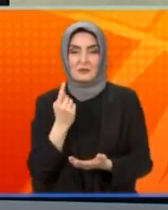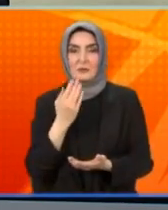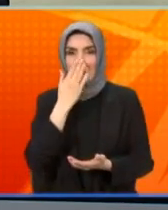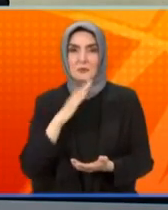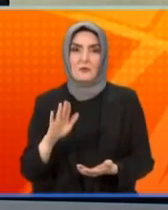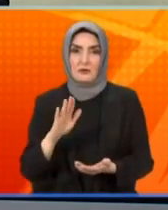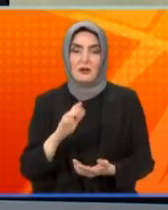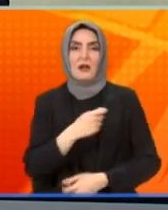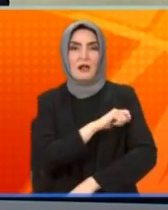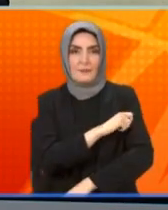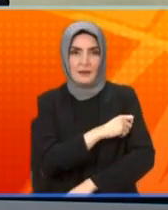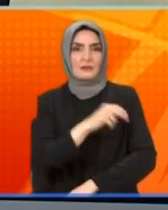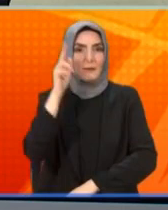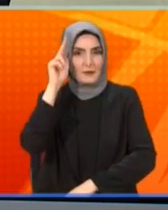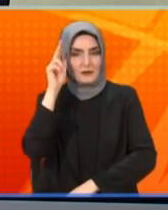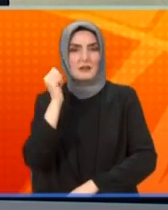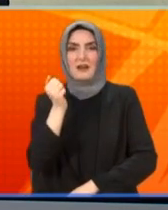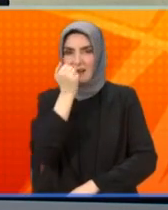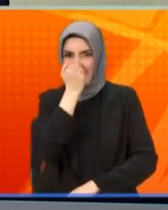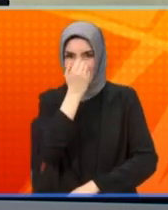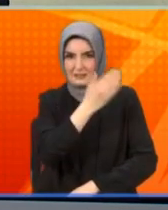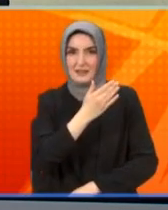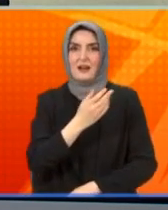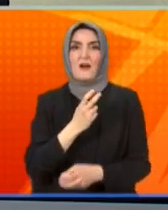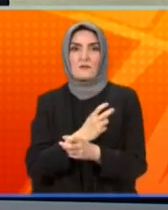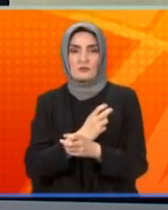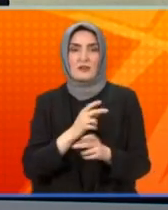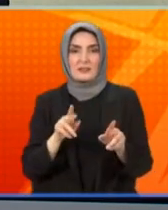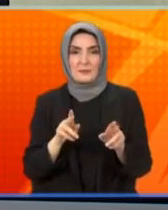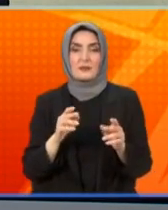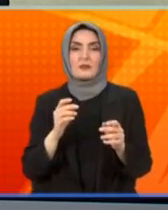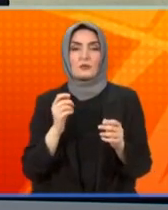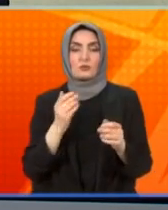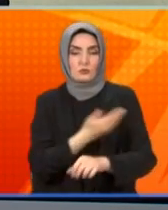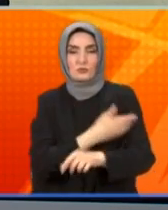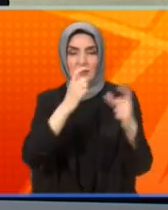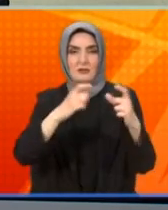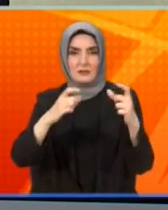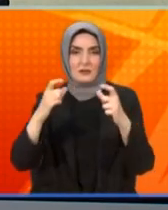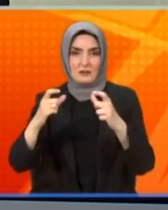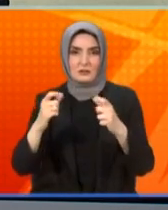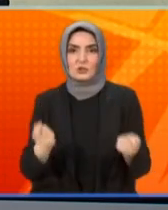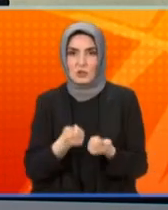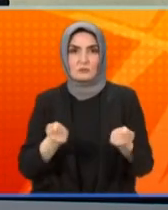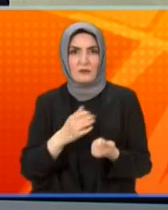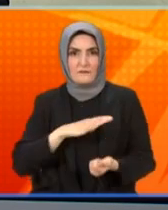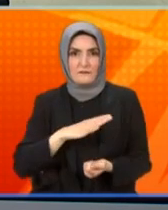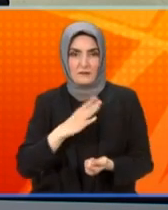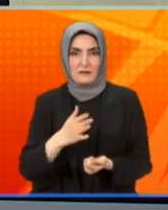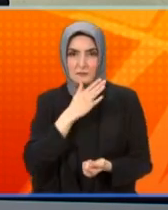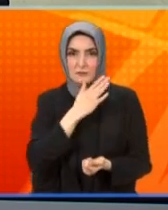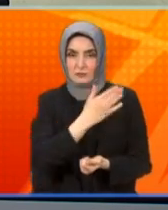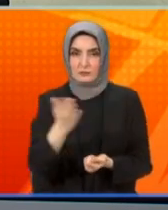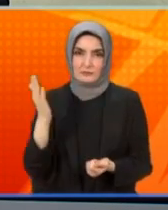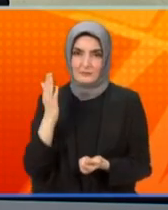çalışmalar devam ediyor. Almanya, Amerika, Kanada, Avustralya gibi ülkeler bu konuda çalışmalar yürütüyor. Bunu biliyoruz. İki yeni